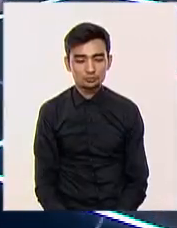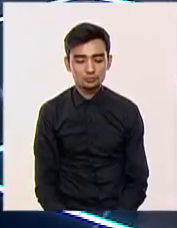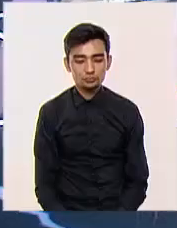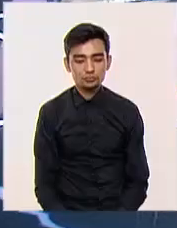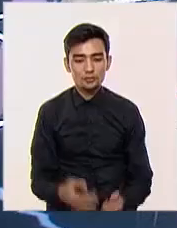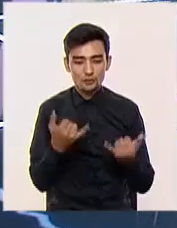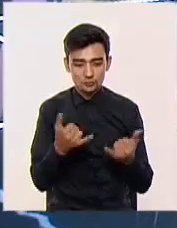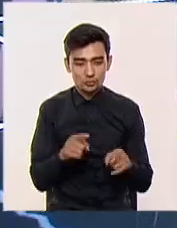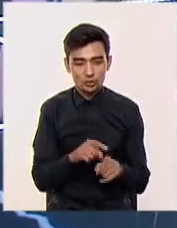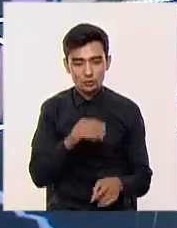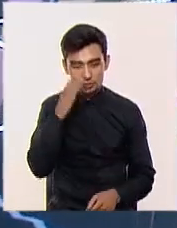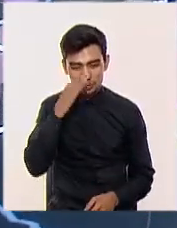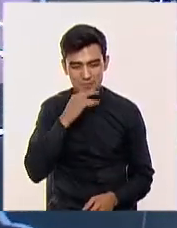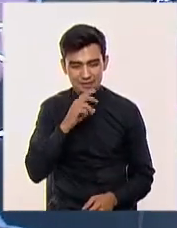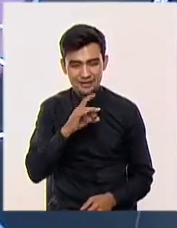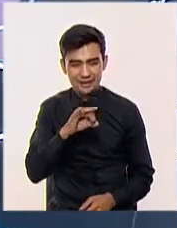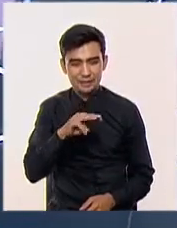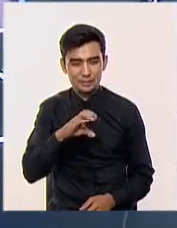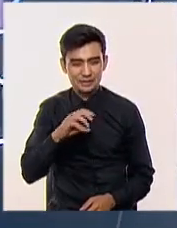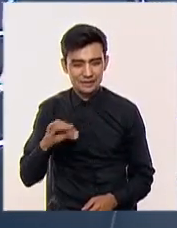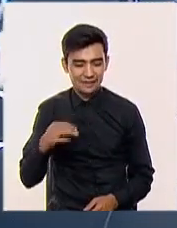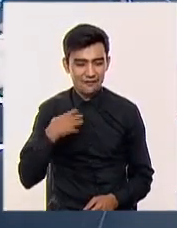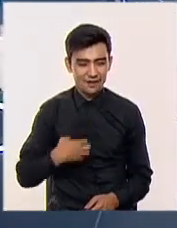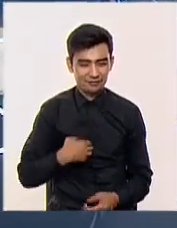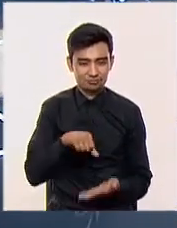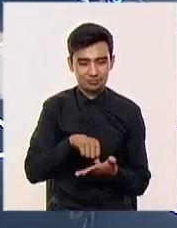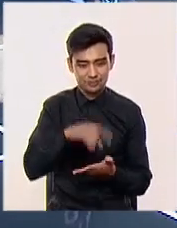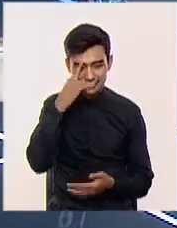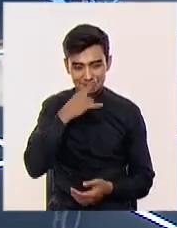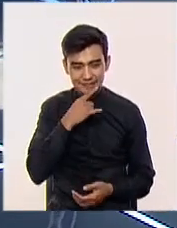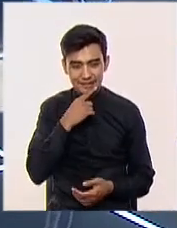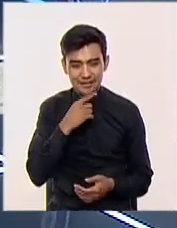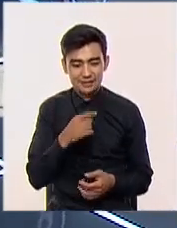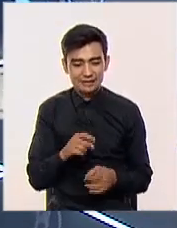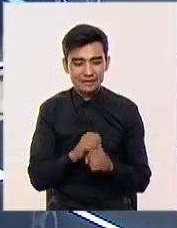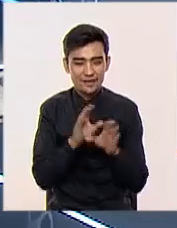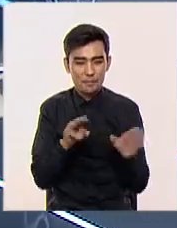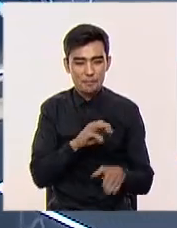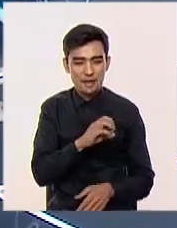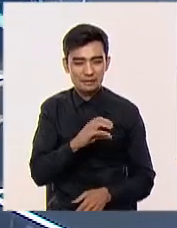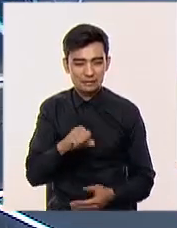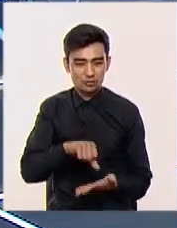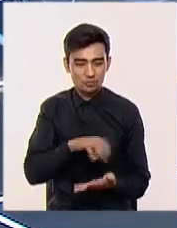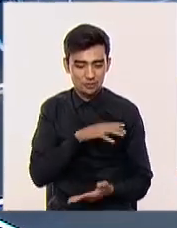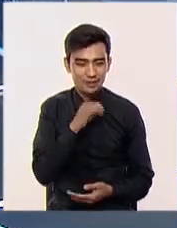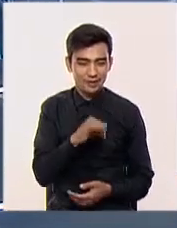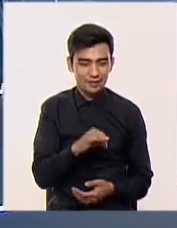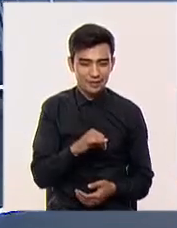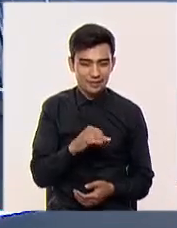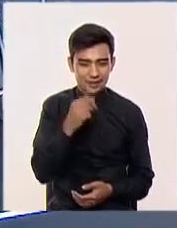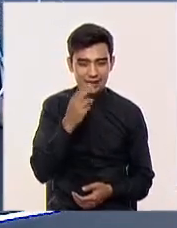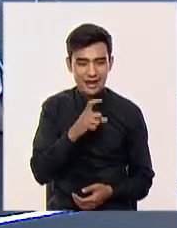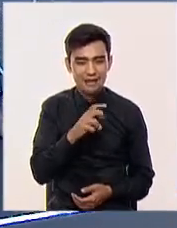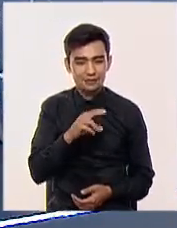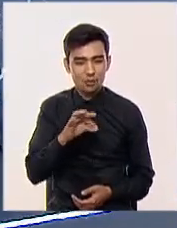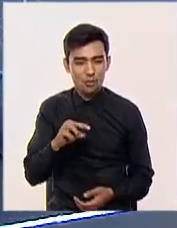И сегодня же Папа Римский Франциск провел в столице Казахстана святую мессу. Торжественная церемония состоялась на территории